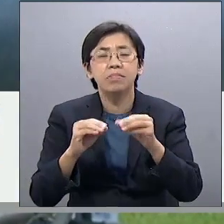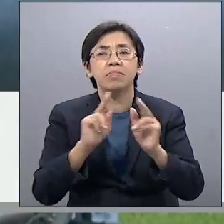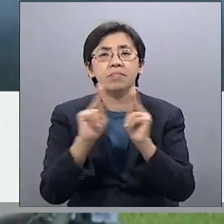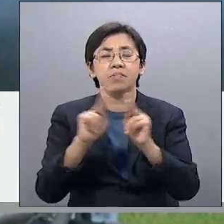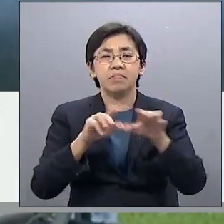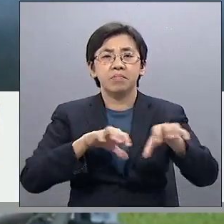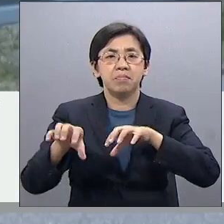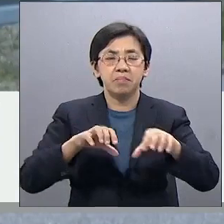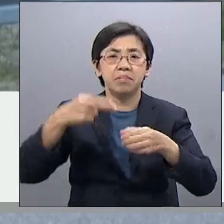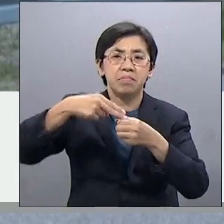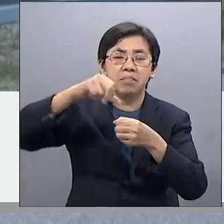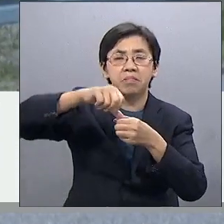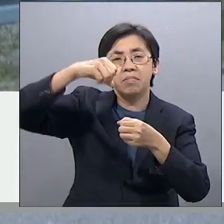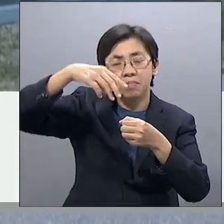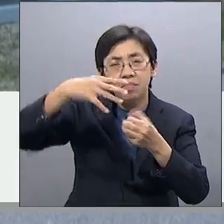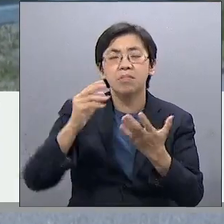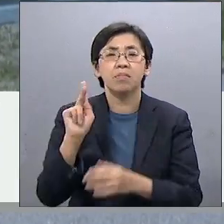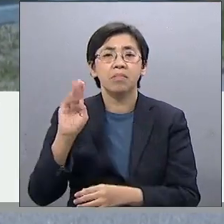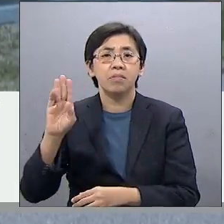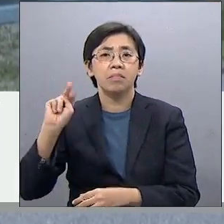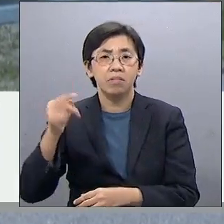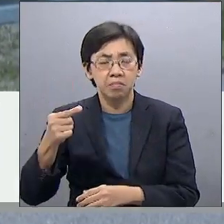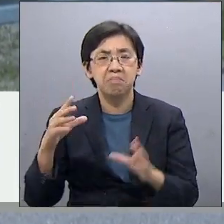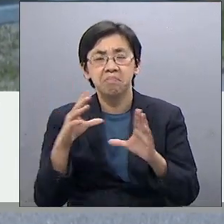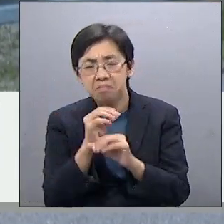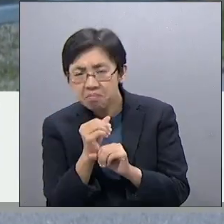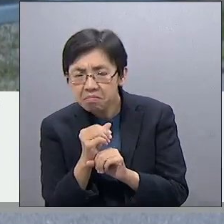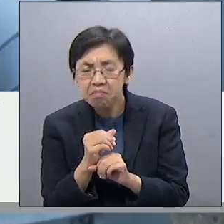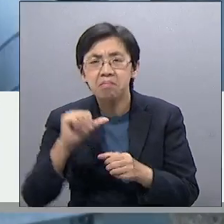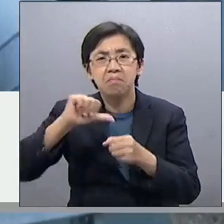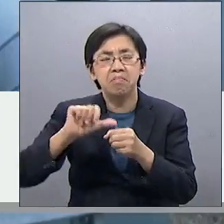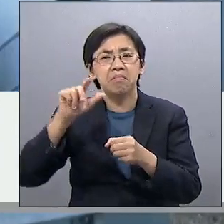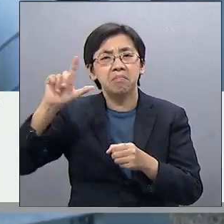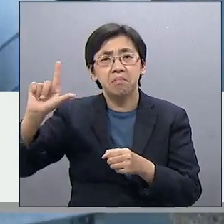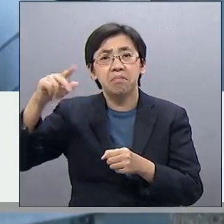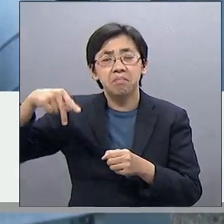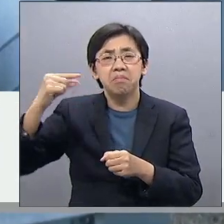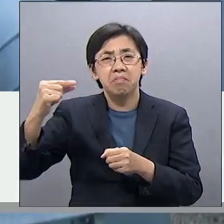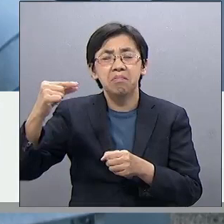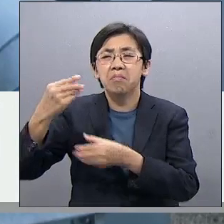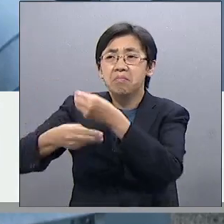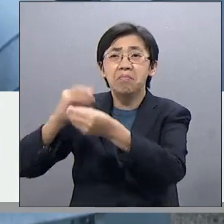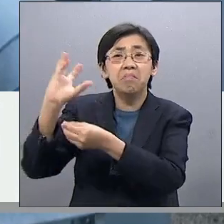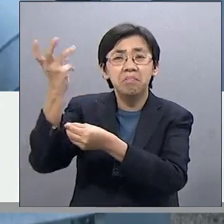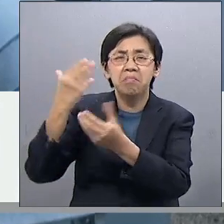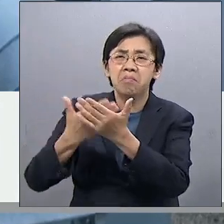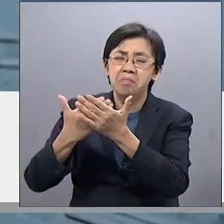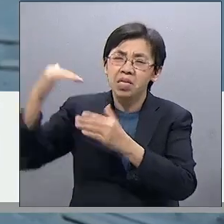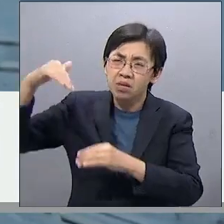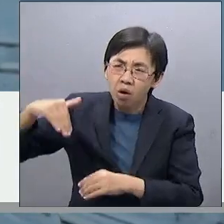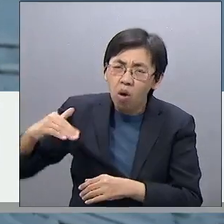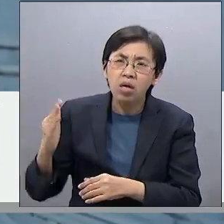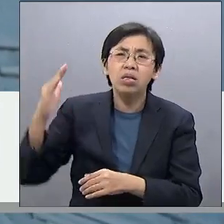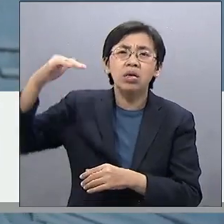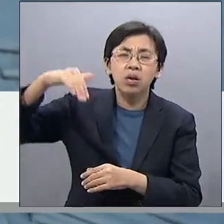นโยบายพลังงานหรือกบงพิจารณาสถานการณ์ราคาก๊าซ LPGตลาดโลกในปัจจุบันยังคงผันผวนโดยณ